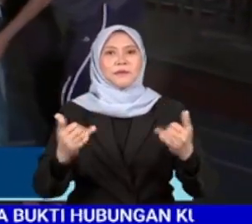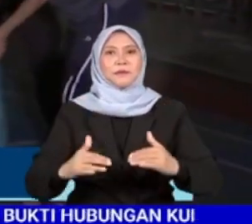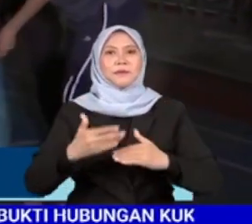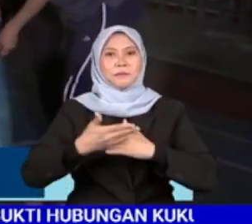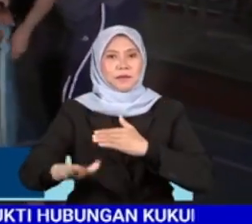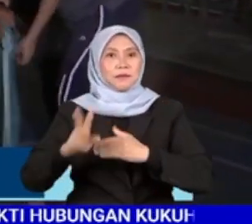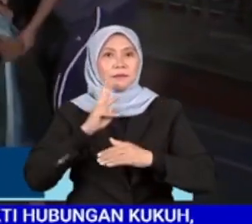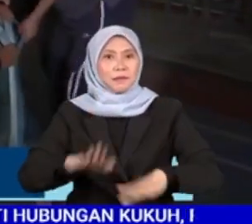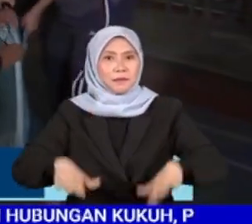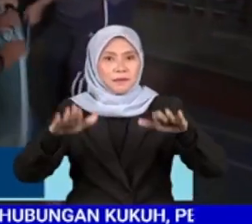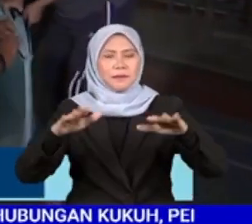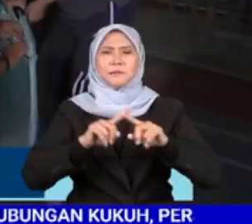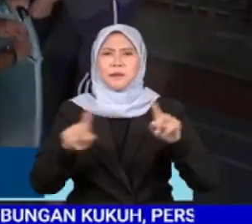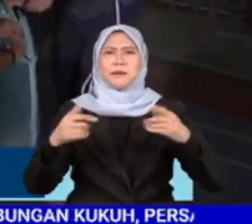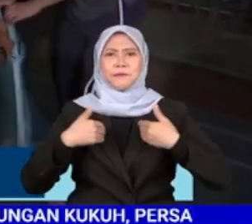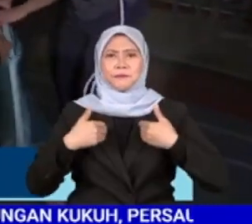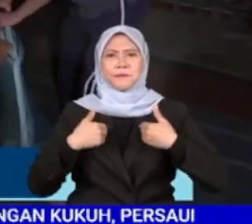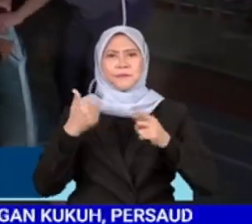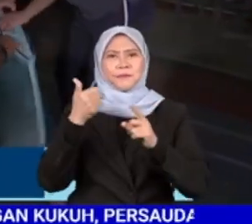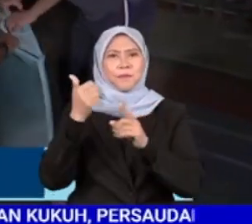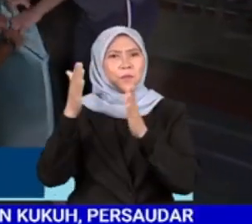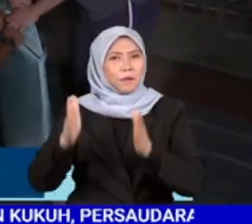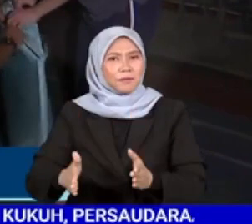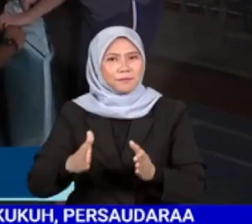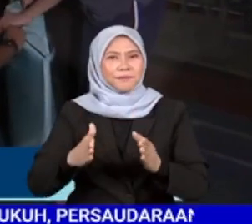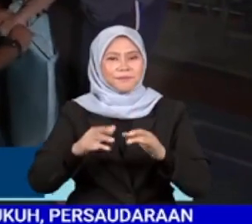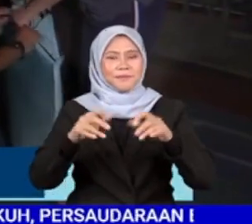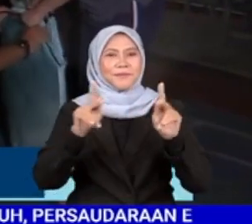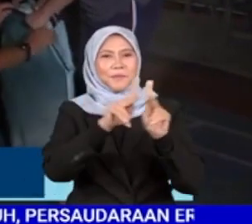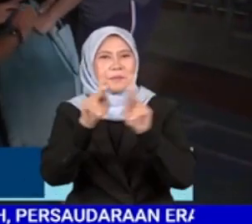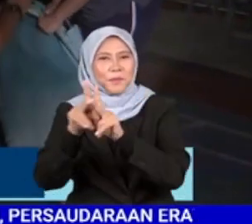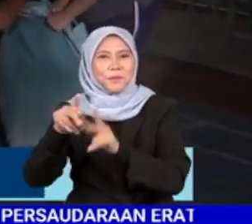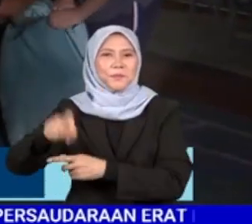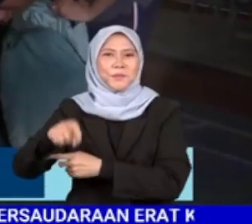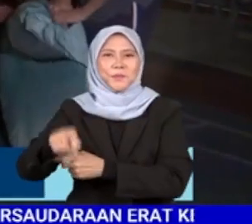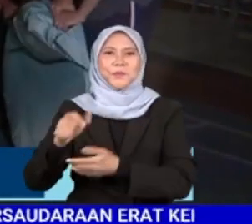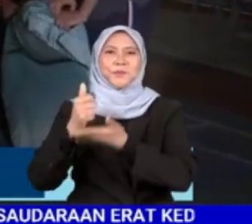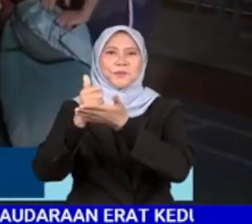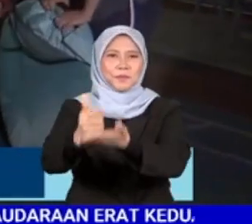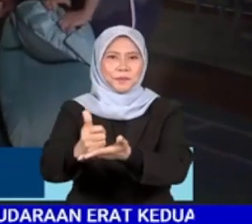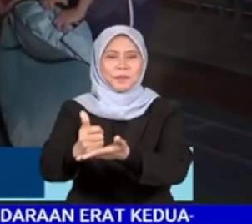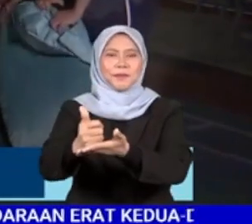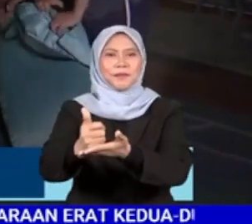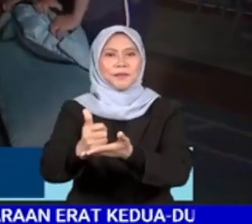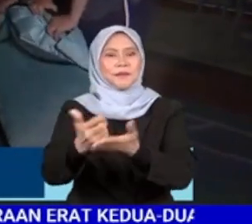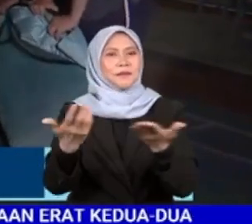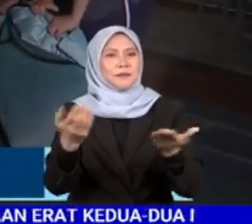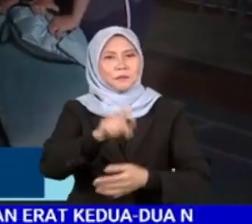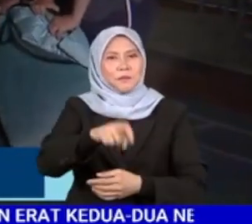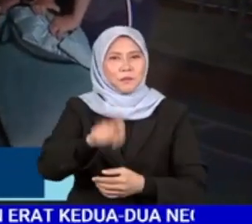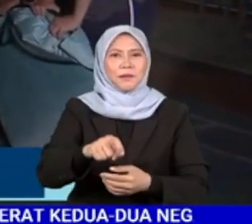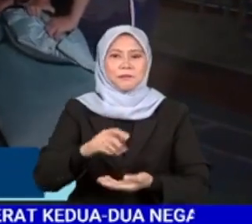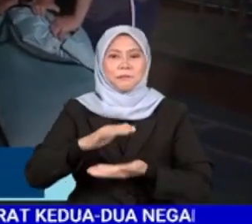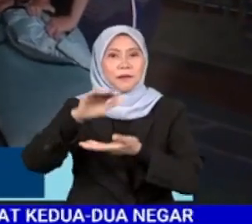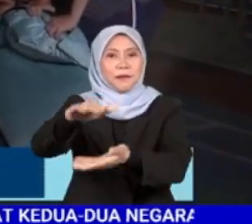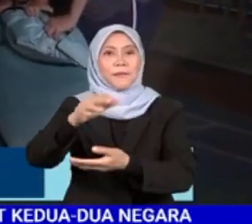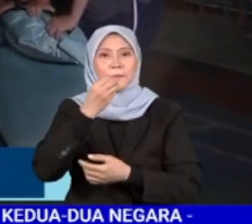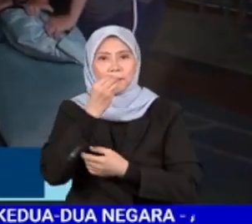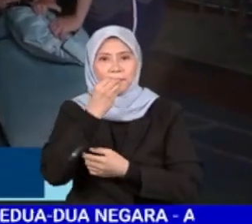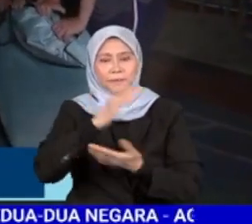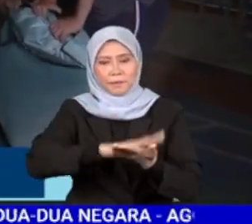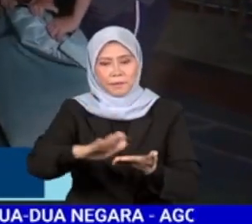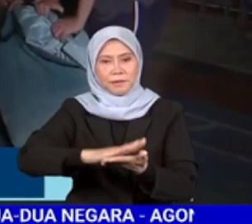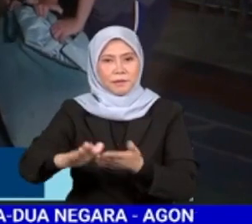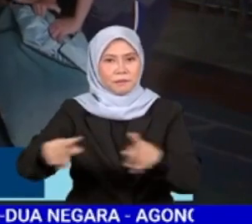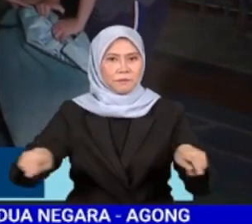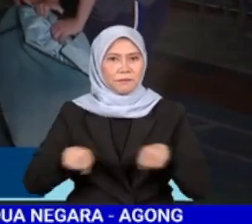pasca banjir, masih terdapat mangsa di beberapa kampung yang memerlukan bantuan dari segi keperluan bekalan makanan, pembersihan